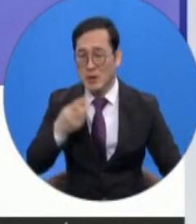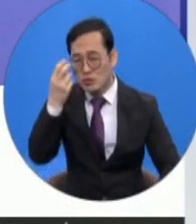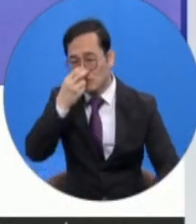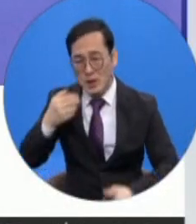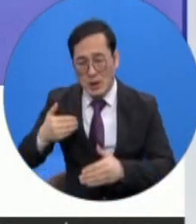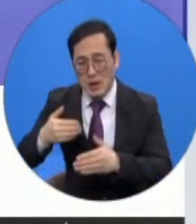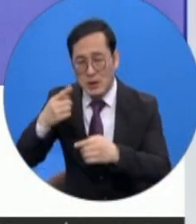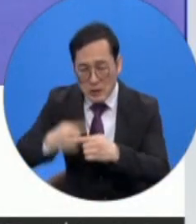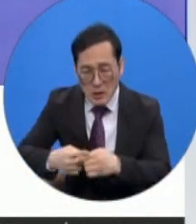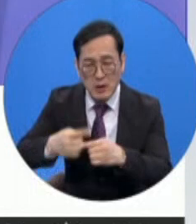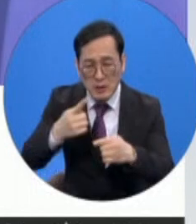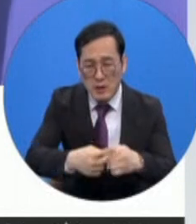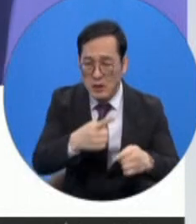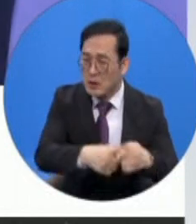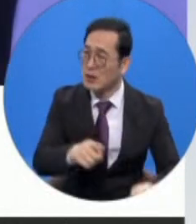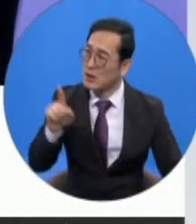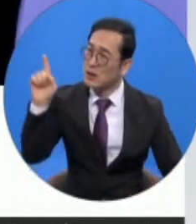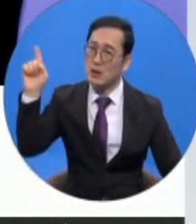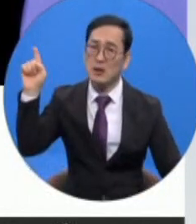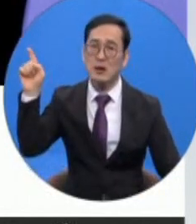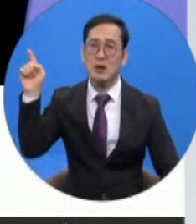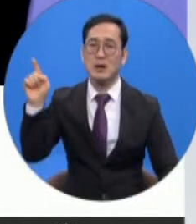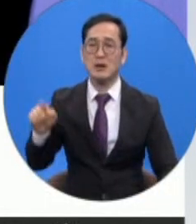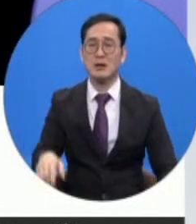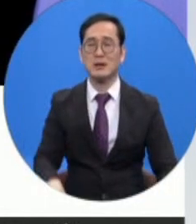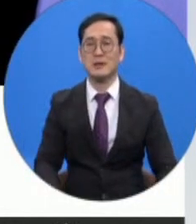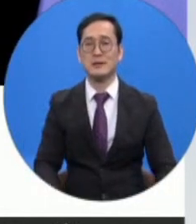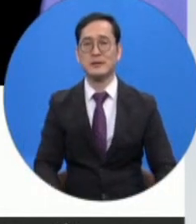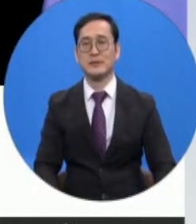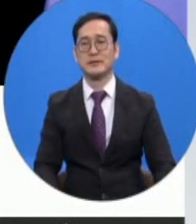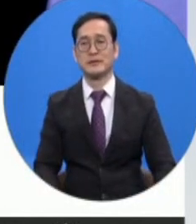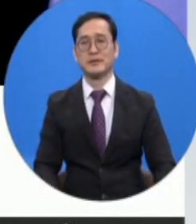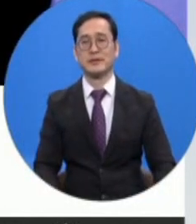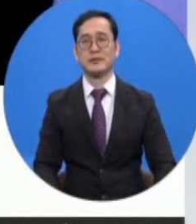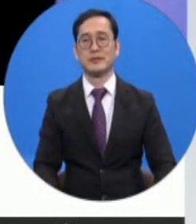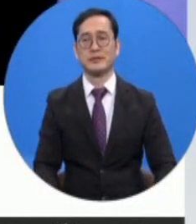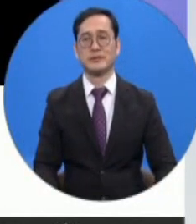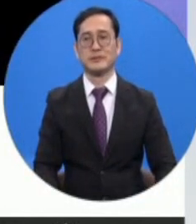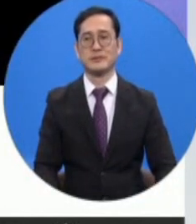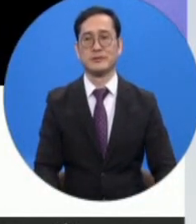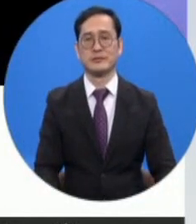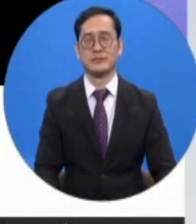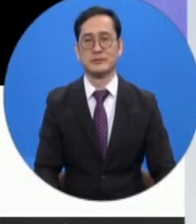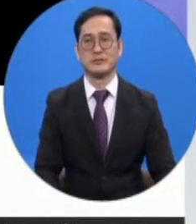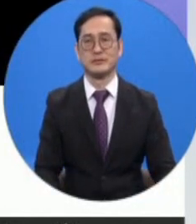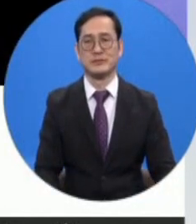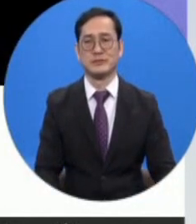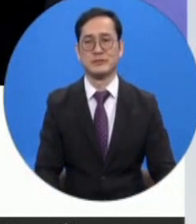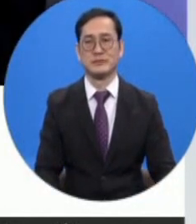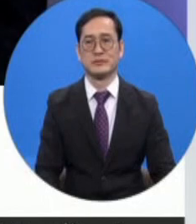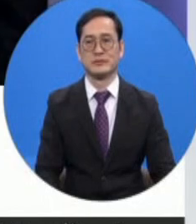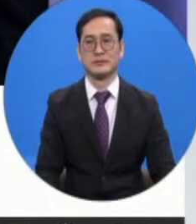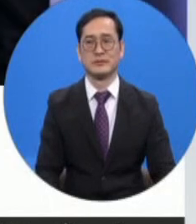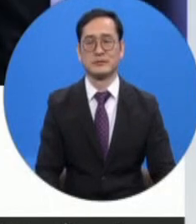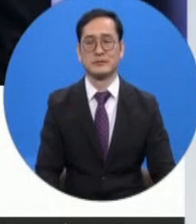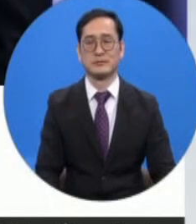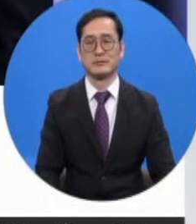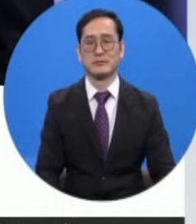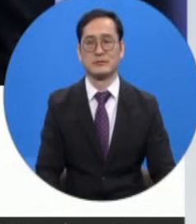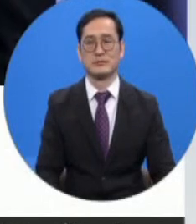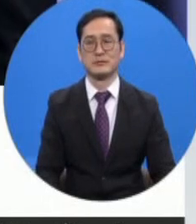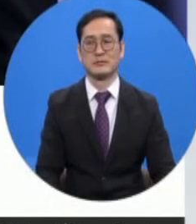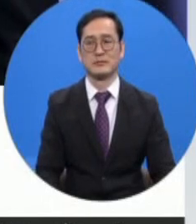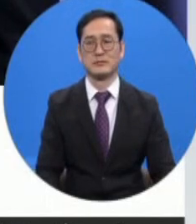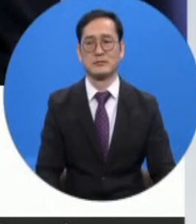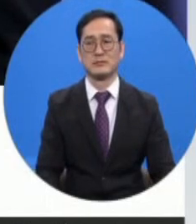지엽적인 내용들을 파고 가다가 이 사건에 관련된 또 한 사람이 극단적인 선택을 한